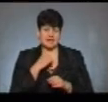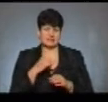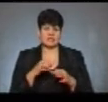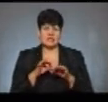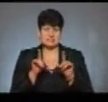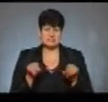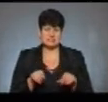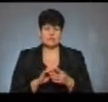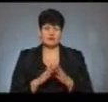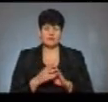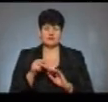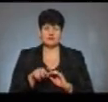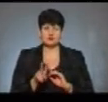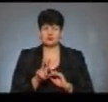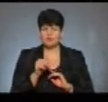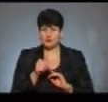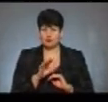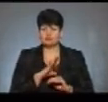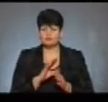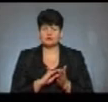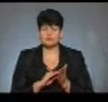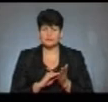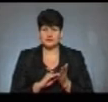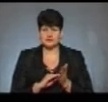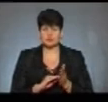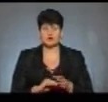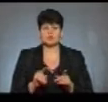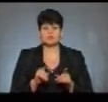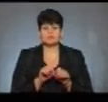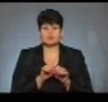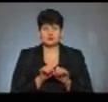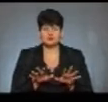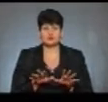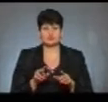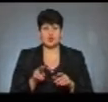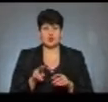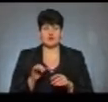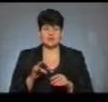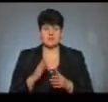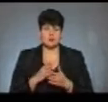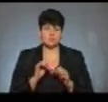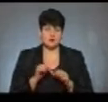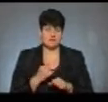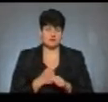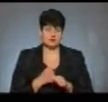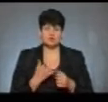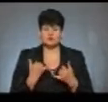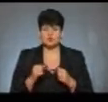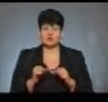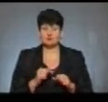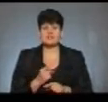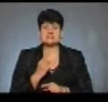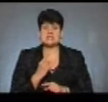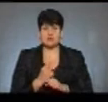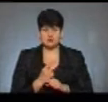ще 2002 року було написано, що розповсюджувачі лотерей мають право працювати. Сьогодні уряд